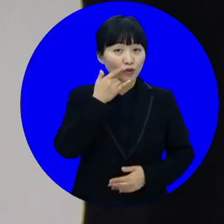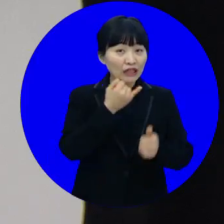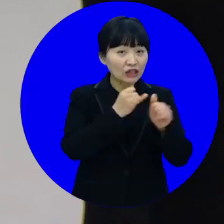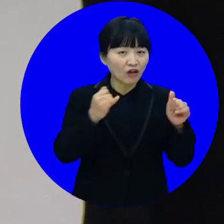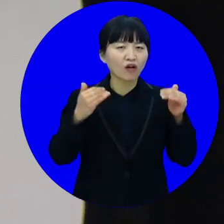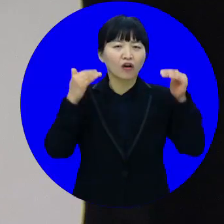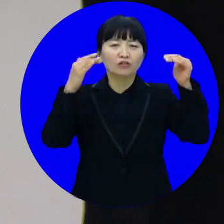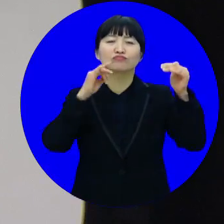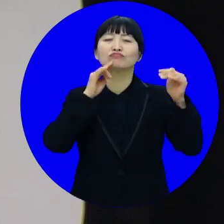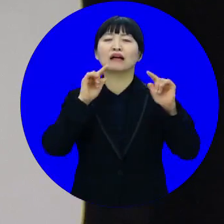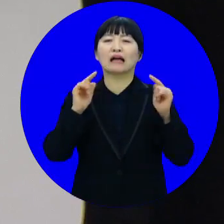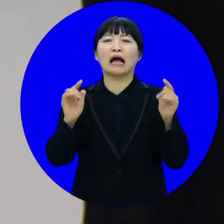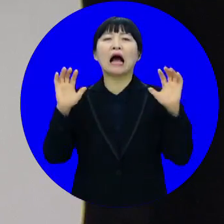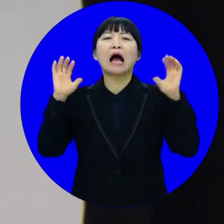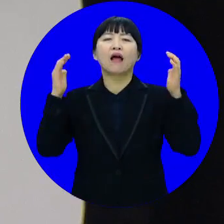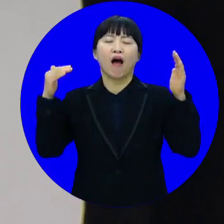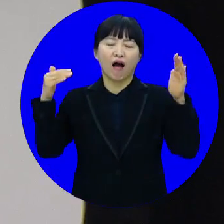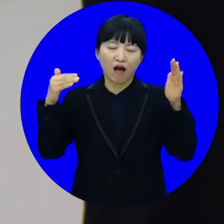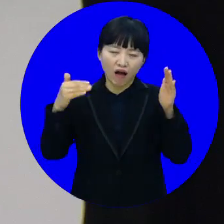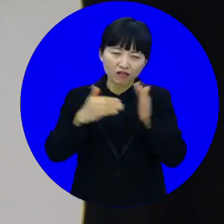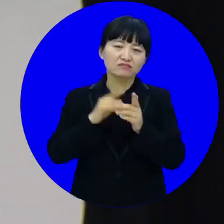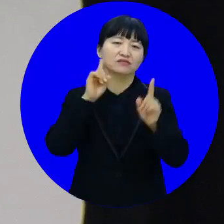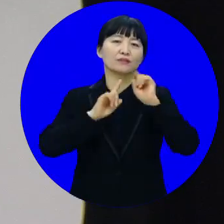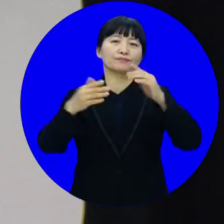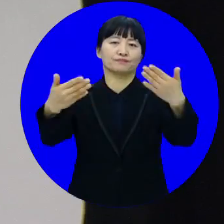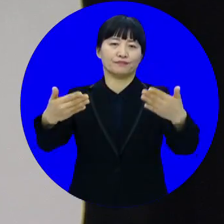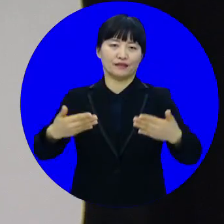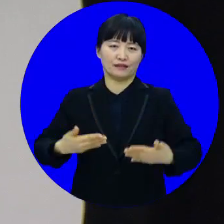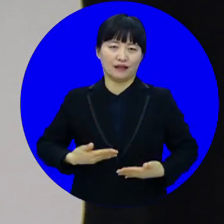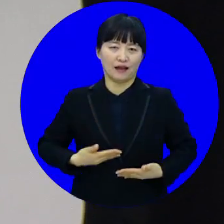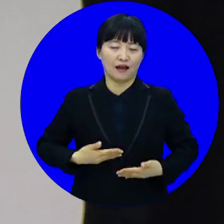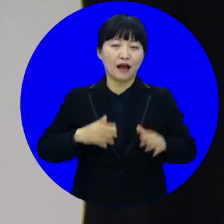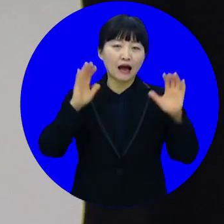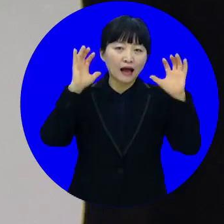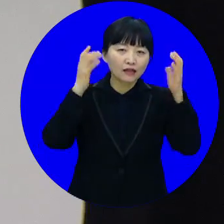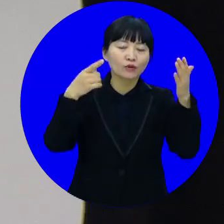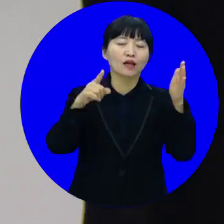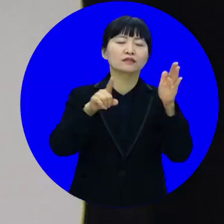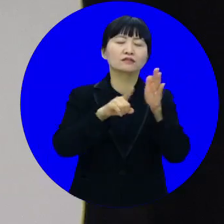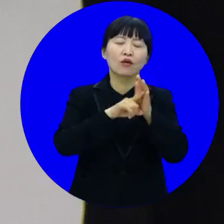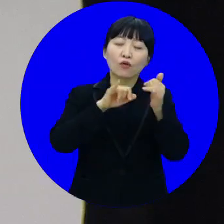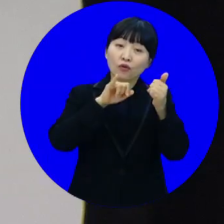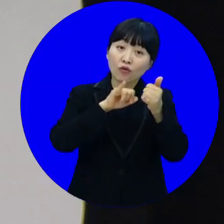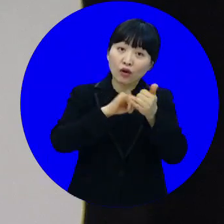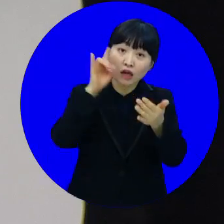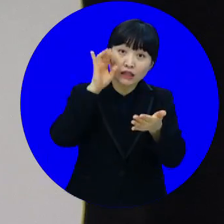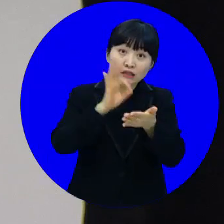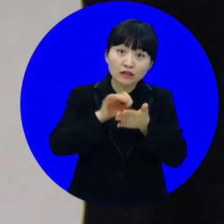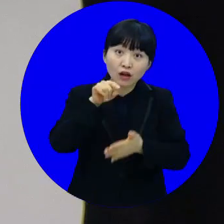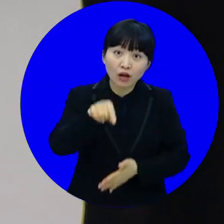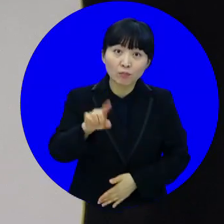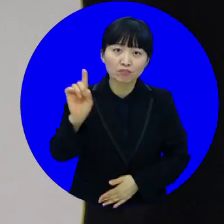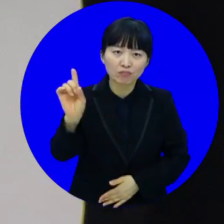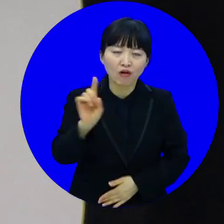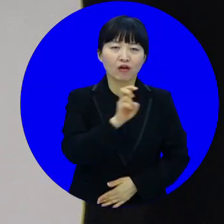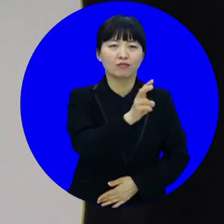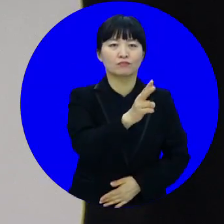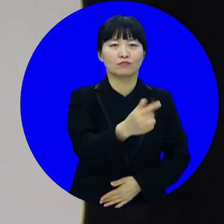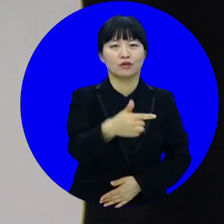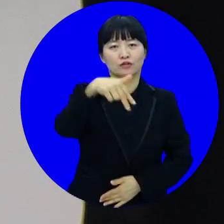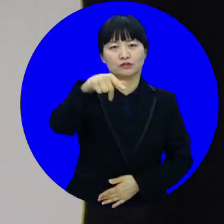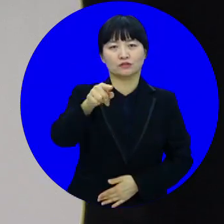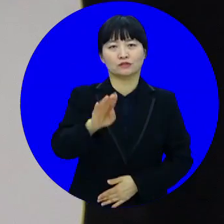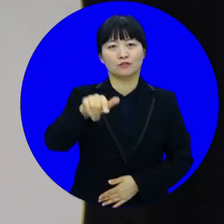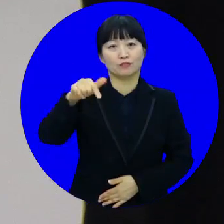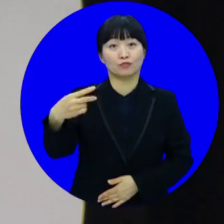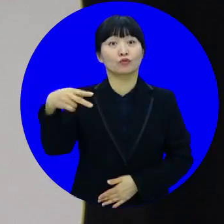부모의 이혼은 어른뿐만 아니라 아이들도 아주 크게 상처를 받는데요. 그런 아이들을 위해서 꼭 신경 써야 할 것이 면접